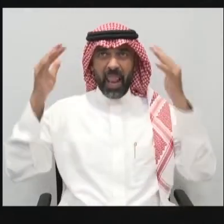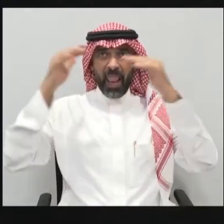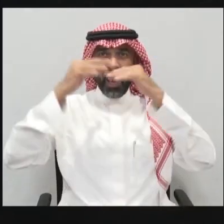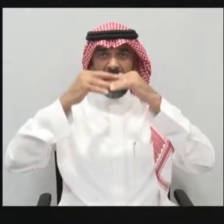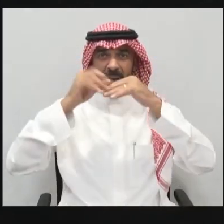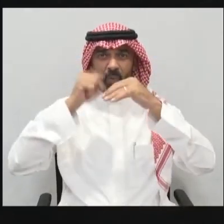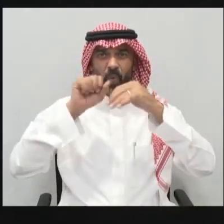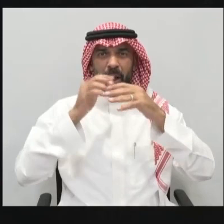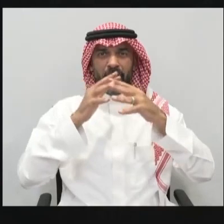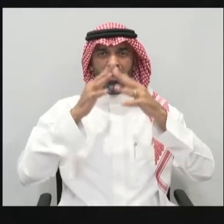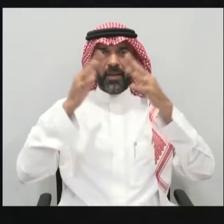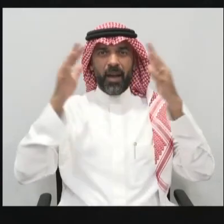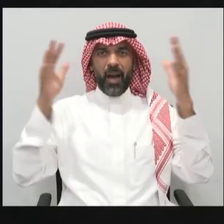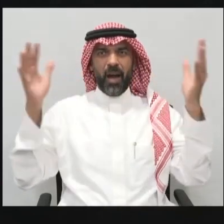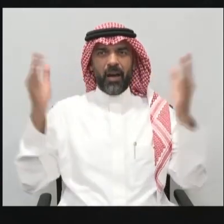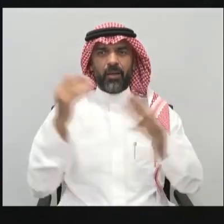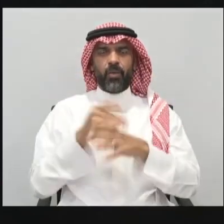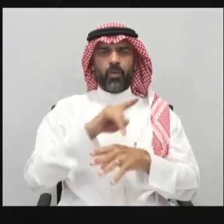وَالنَّهَارِ لَآيَاتٍ لِأُولِي